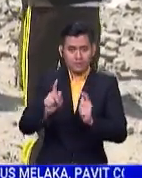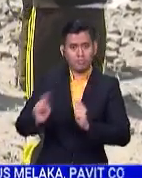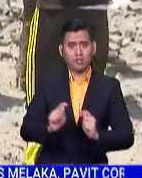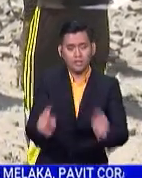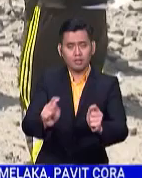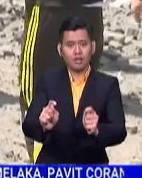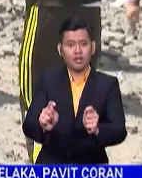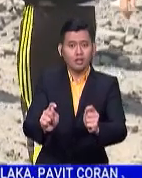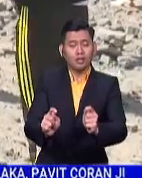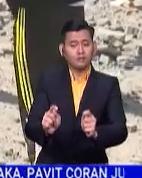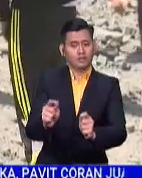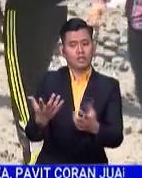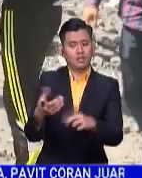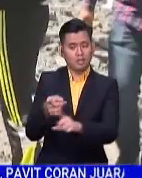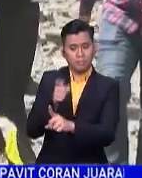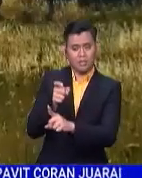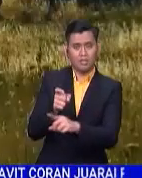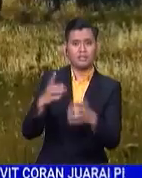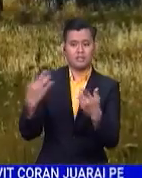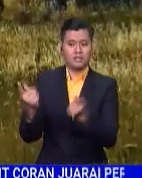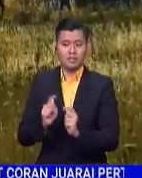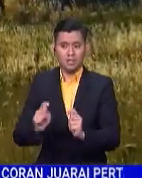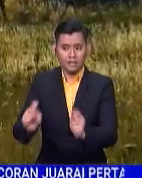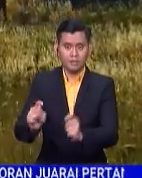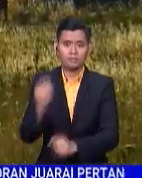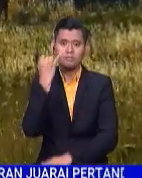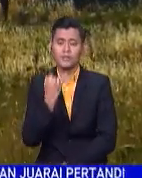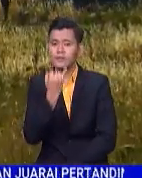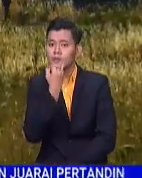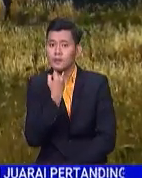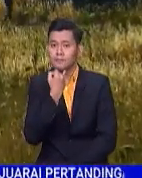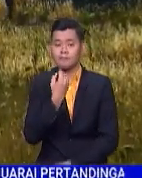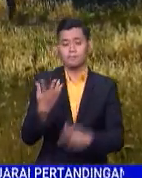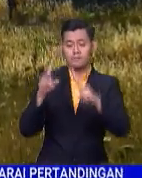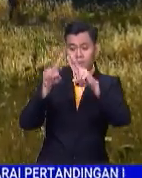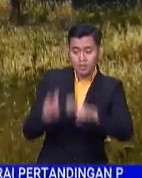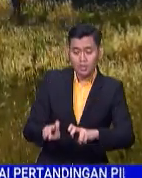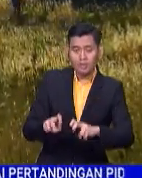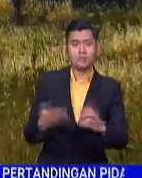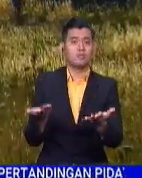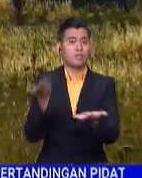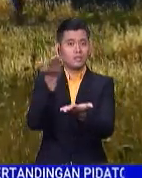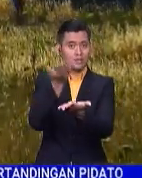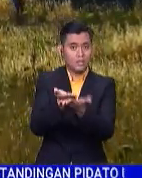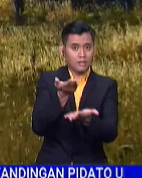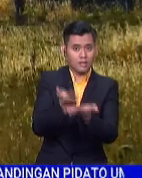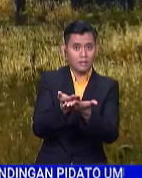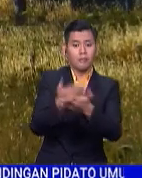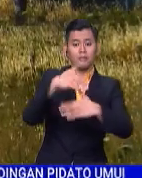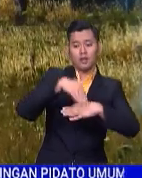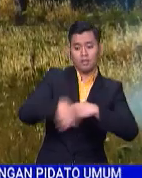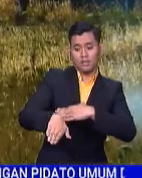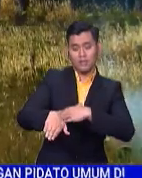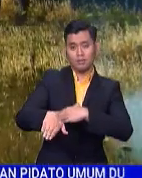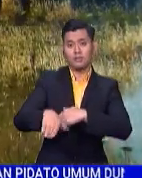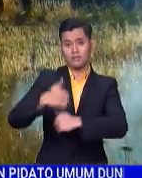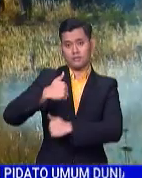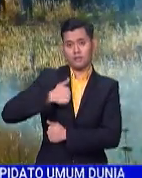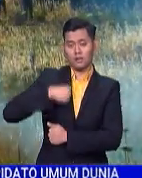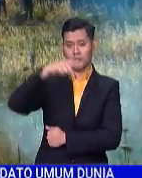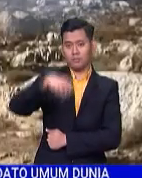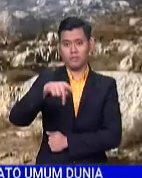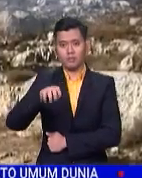siri serangan oleh rejim Israel. Selain mengkaji semula cadangan mengenai penempatan pasukan bersenjata PBB